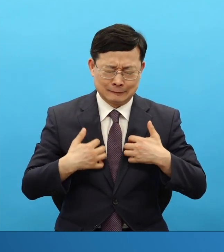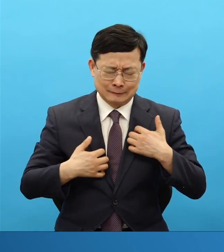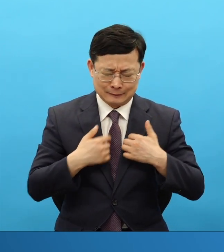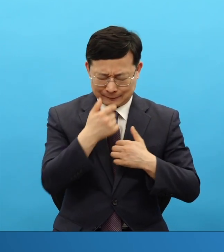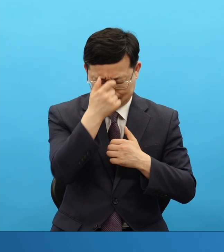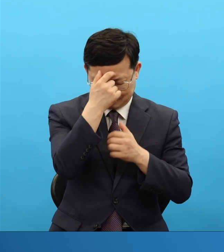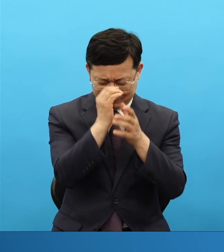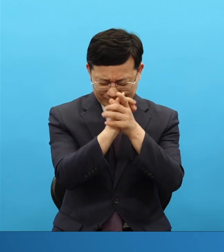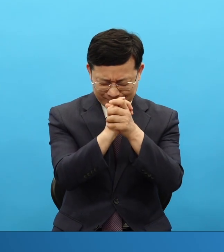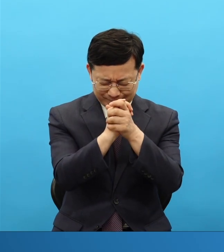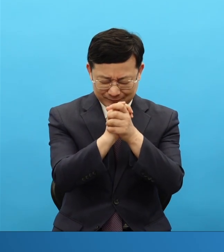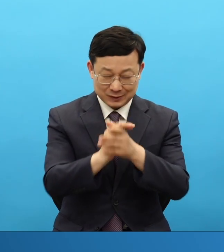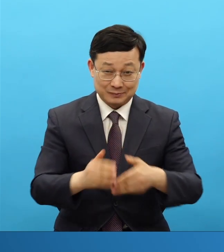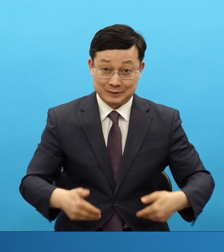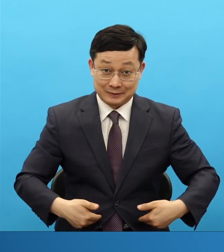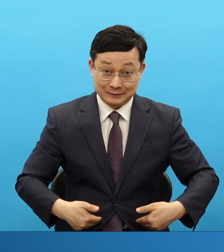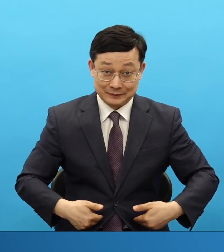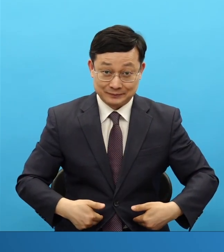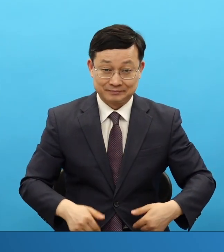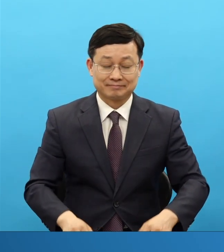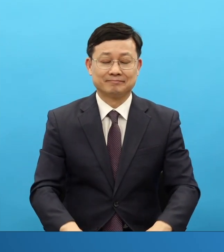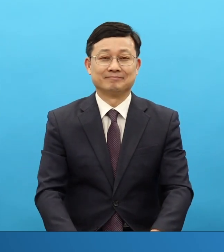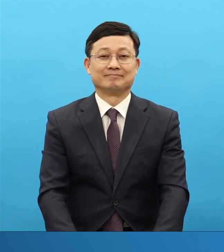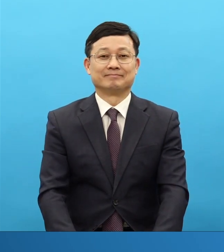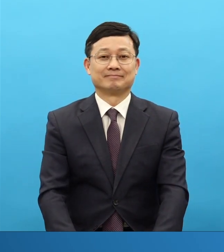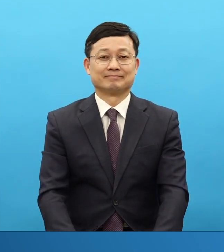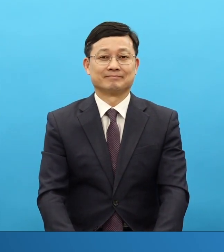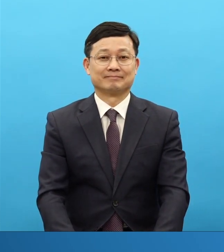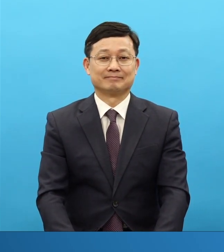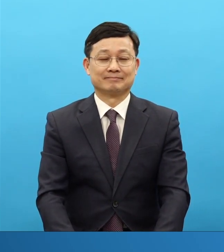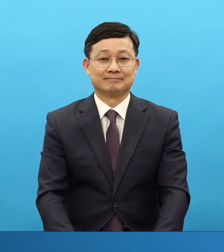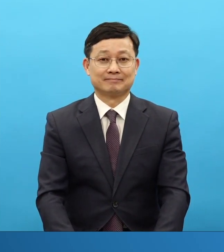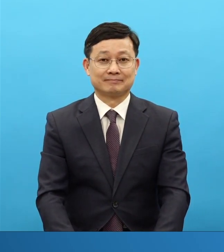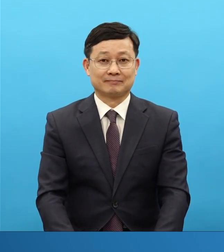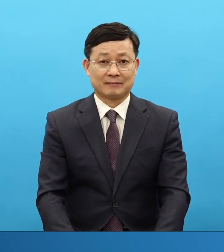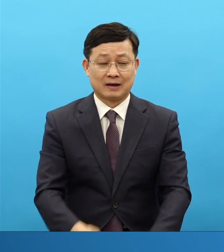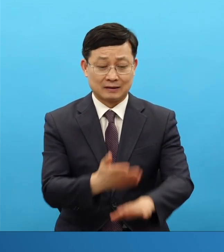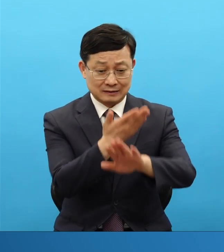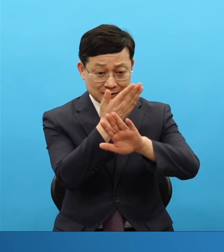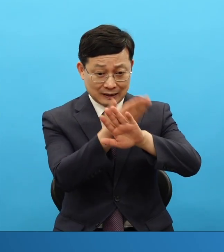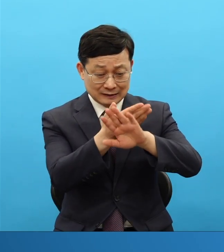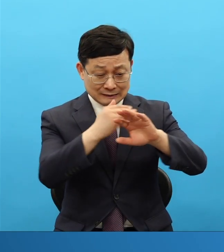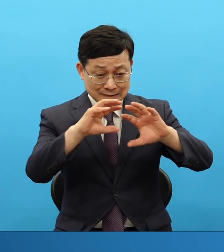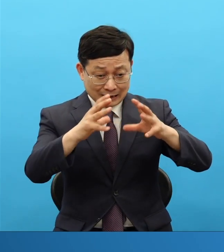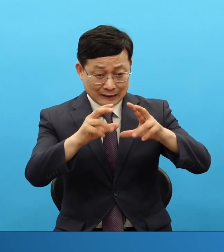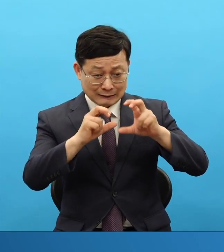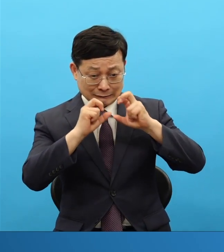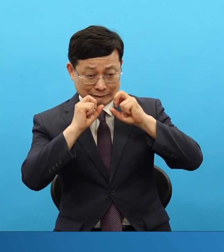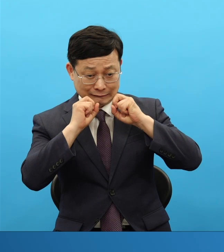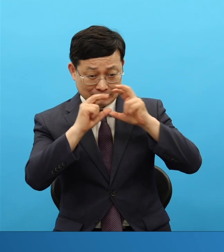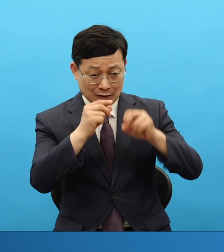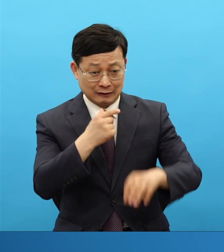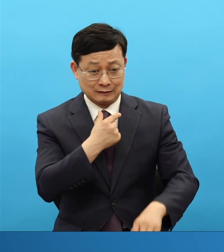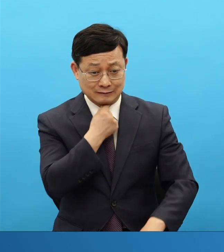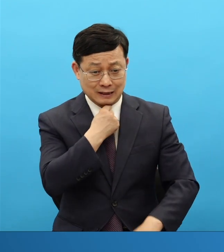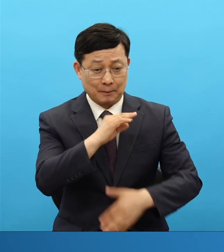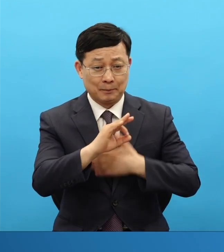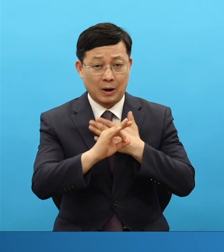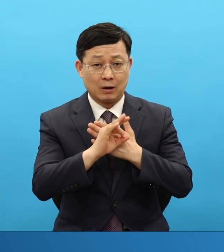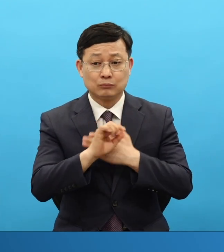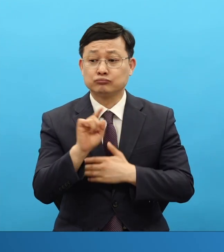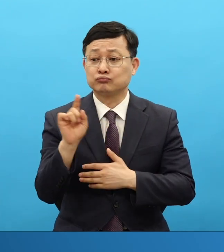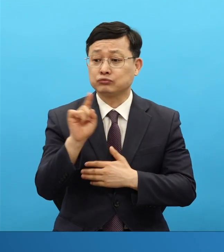그리고 정말 선교하려면 어떤 언약을 잡아야 되냐? And if you really want to do missions, what covenant must you hold